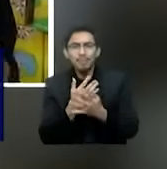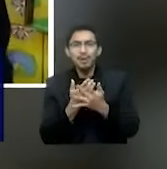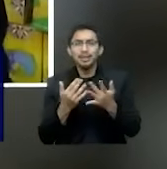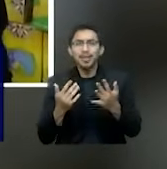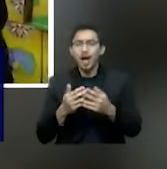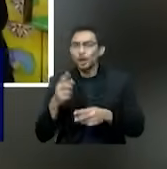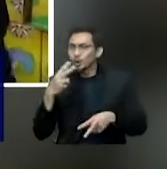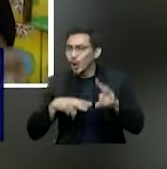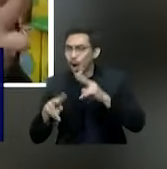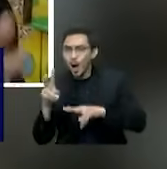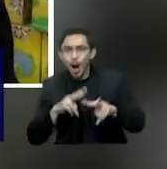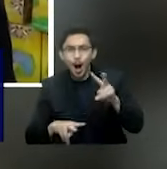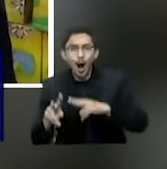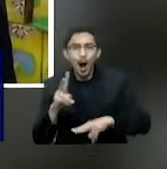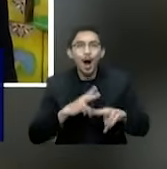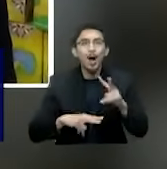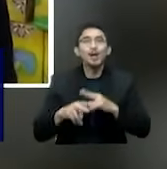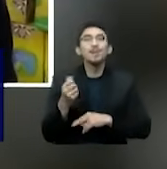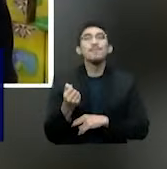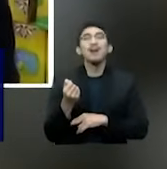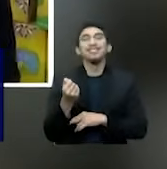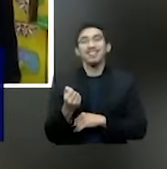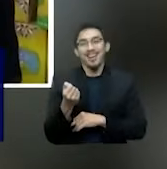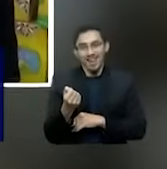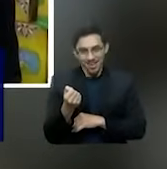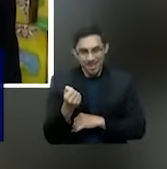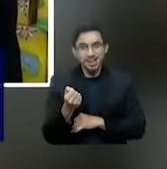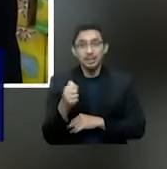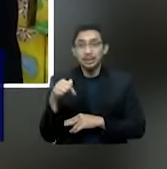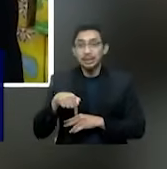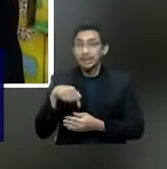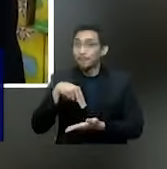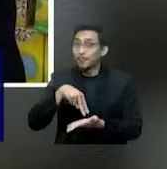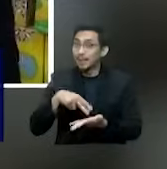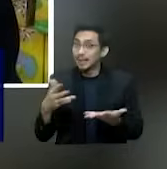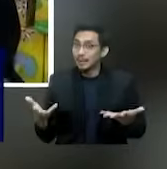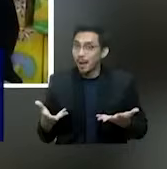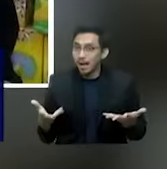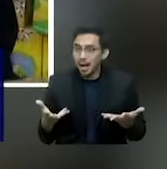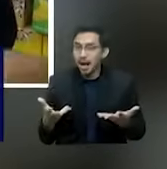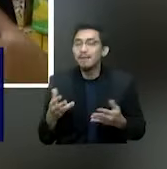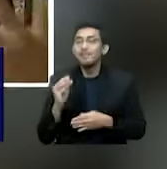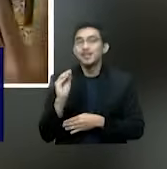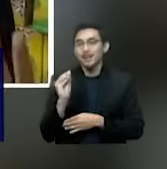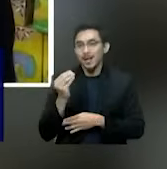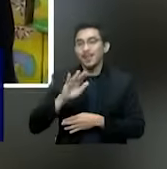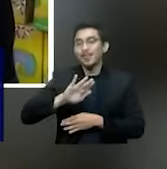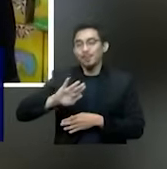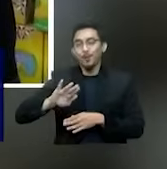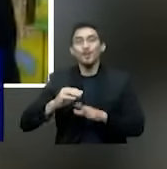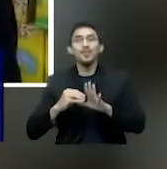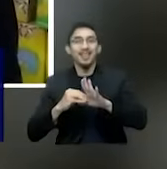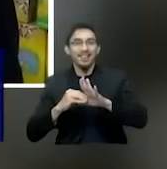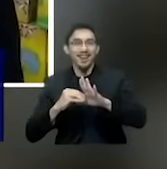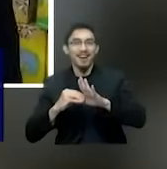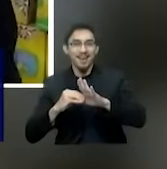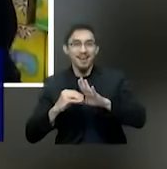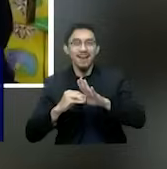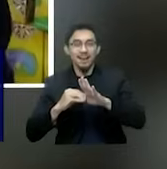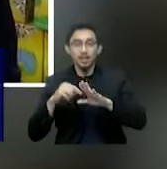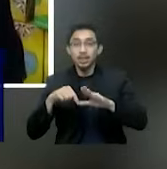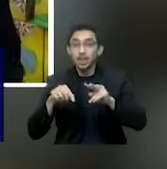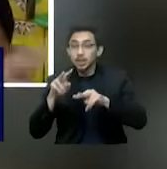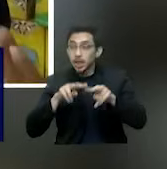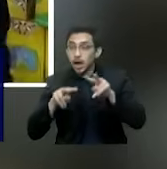kering di pasaran. Dan saat ini saya di Pasar Jatinegara, Jakarta Timur. Di sini masyarakat sudah mulai memburu untuk